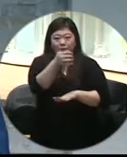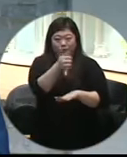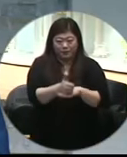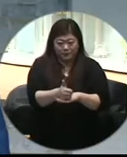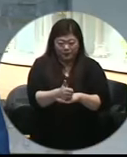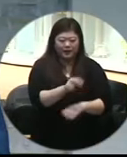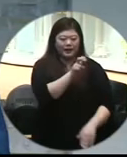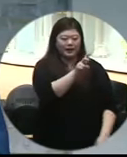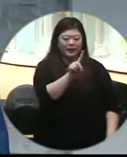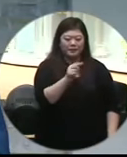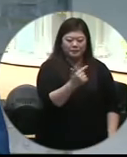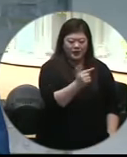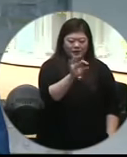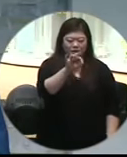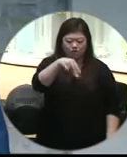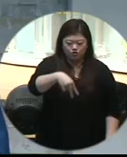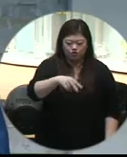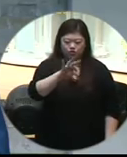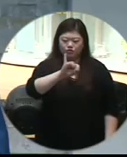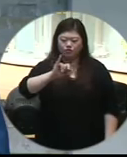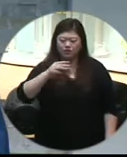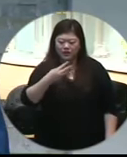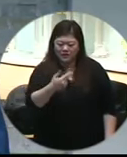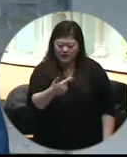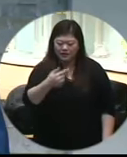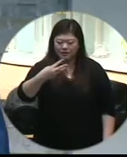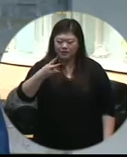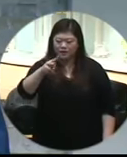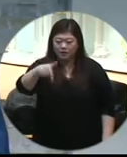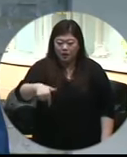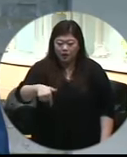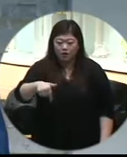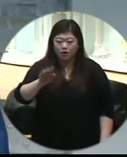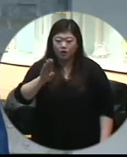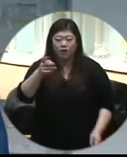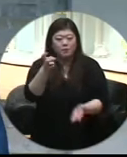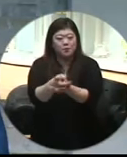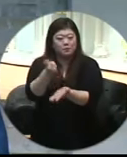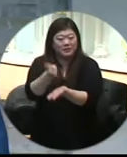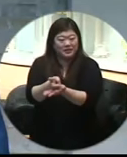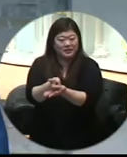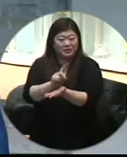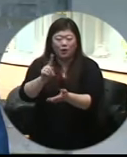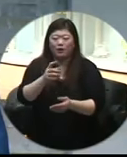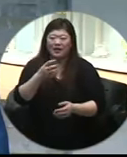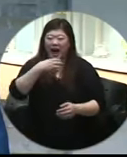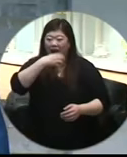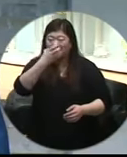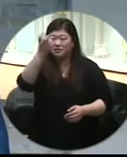만유인력 법칙을 발견한 아이작 뉴턴이잖아요. 뉴턴, 유명한 뉴턴 그 자서전에서